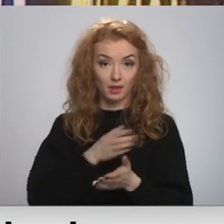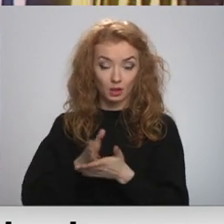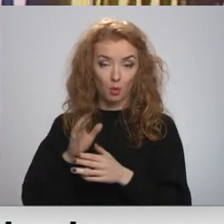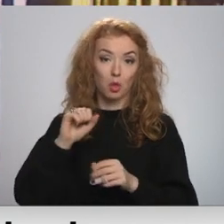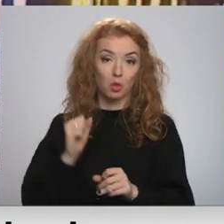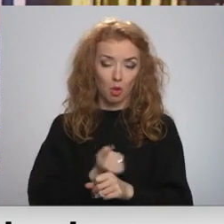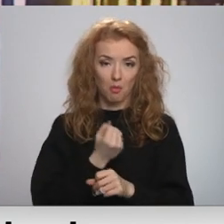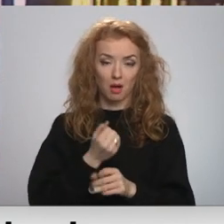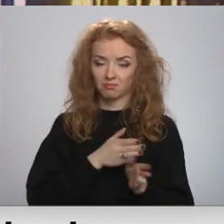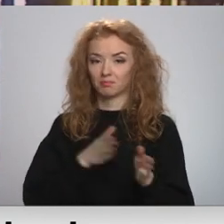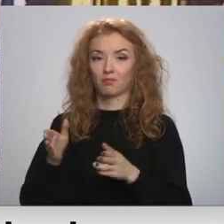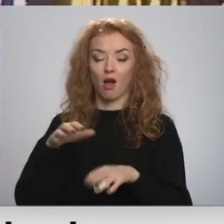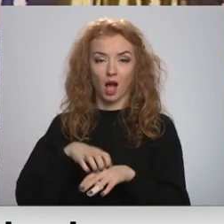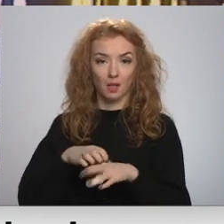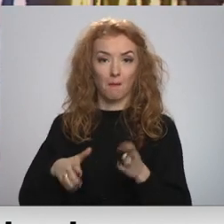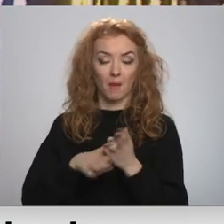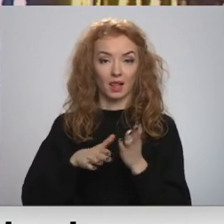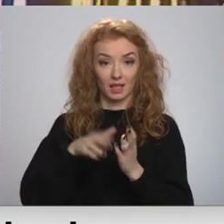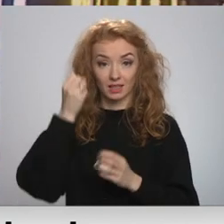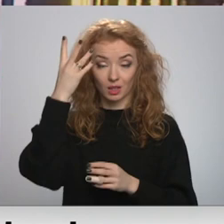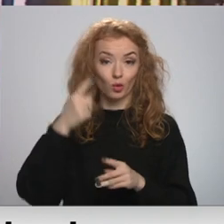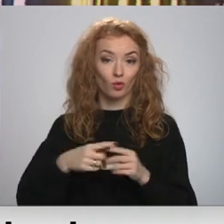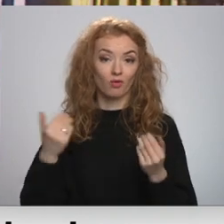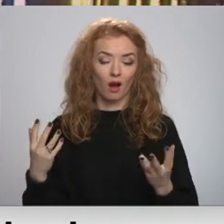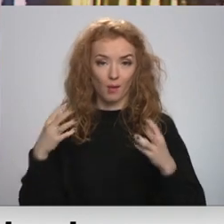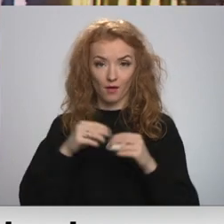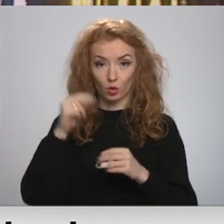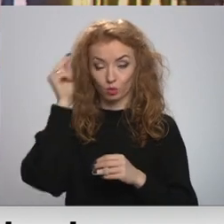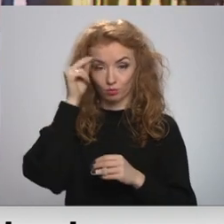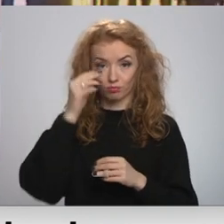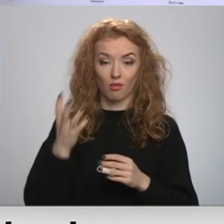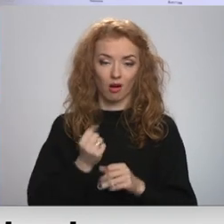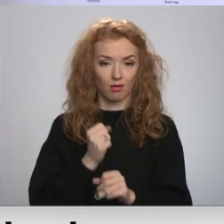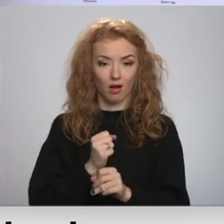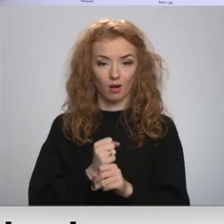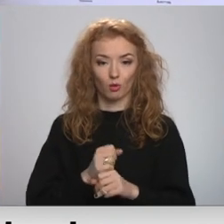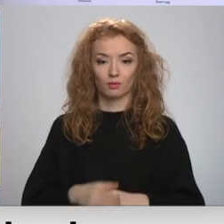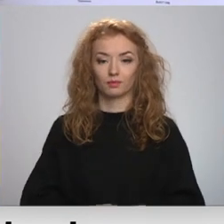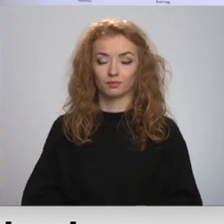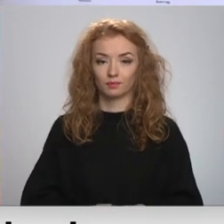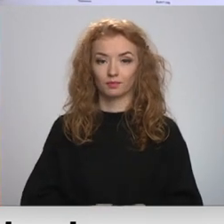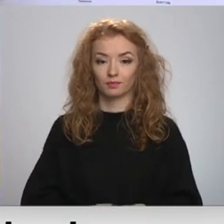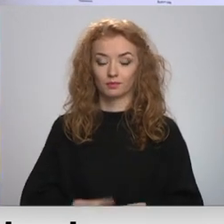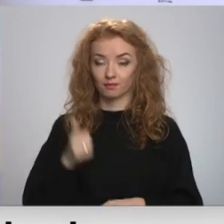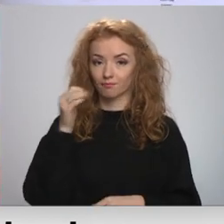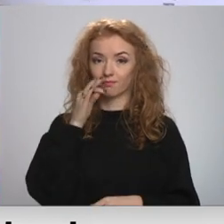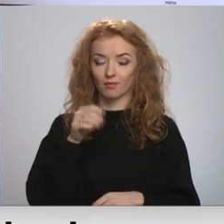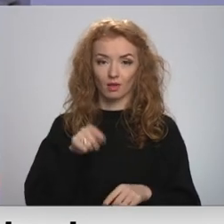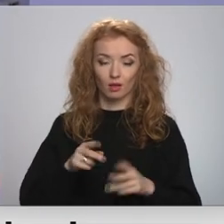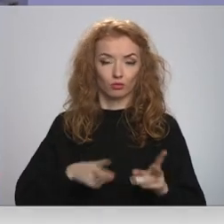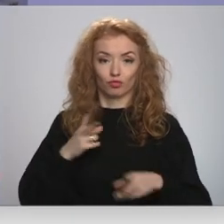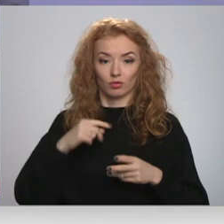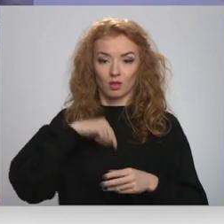iegūt ārsta palīgu izglītību. Un tagad apvieno studijas ar darbu. Tas ir tas adrenalīns, ko tev dod šis